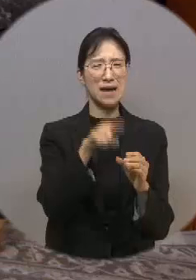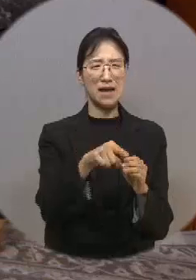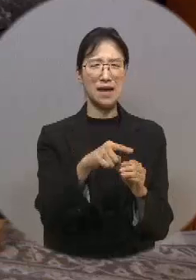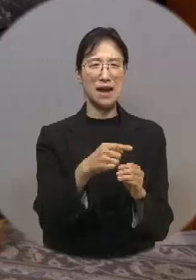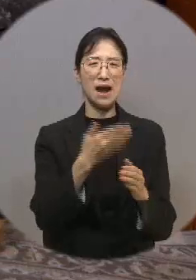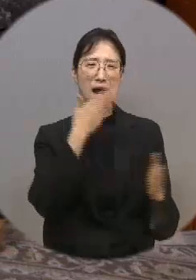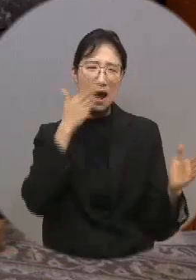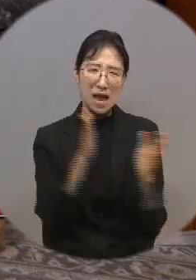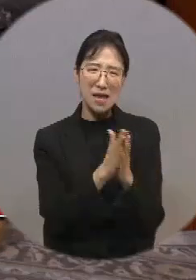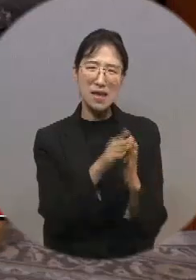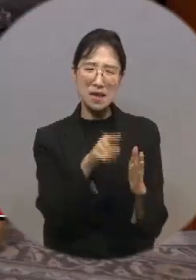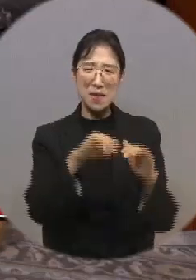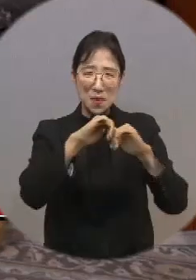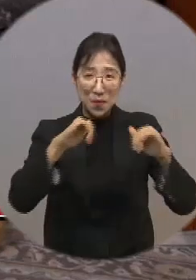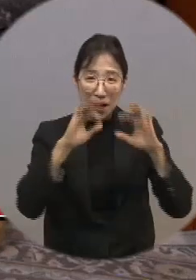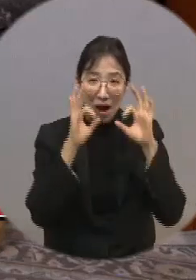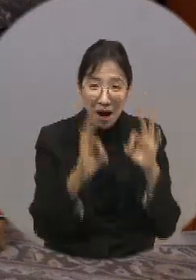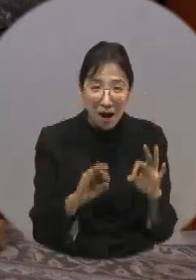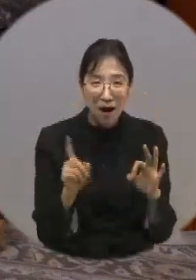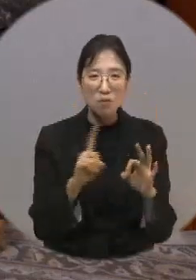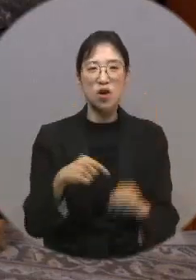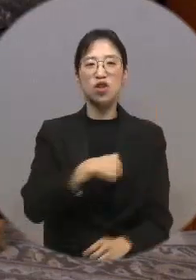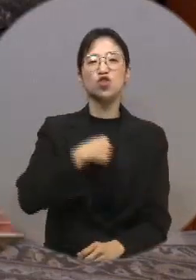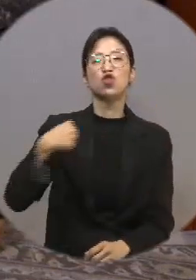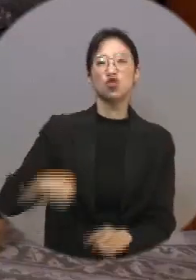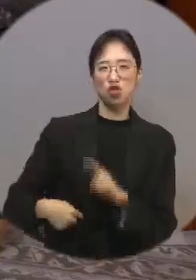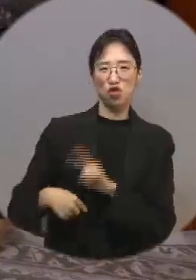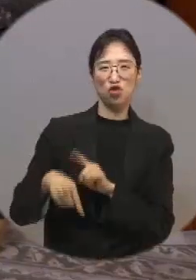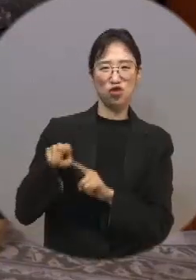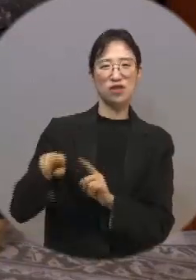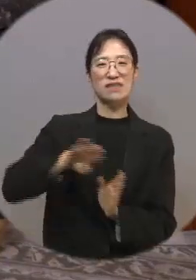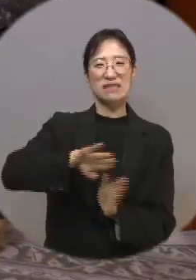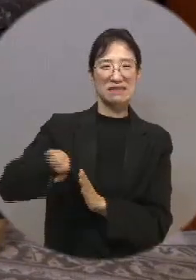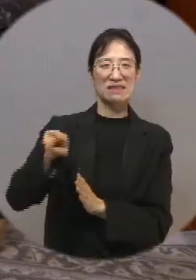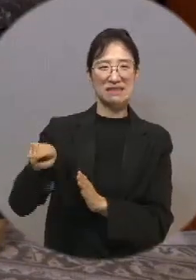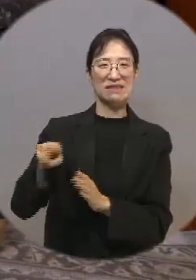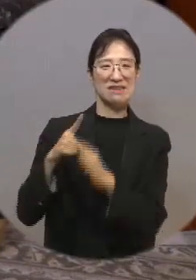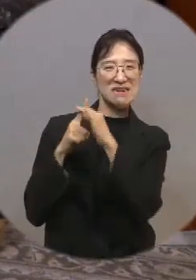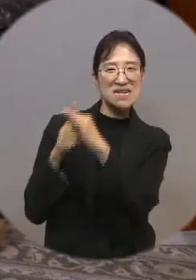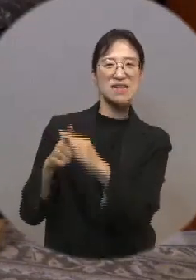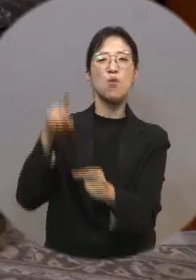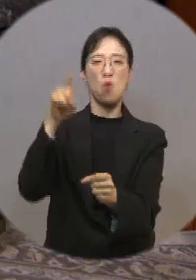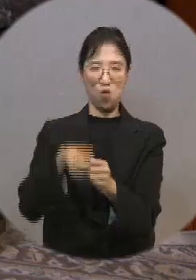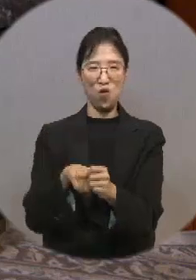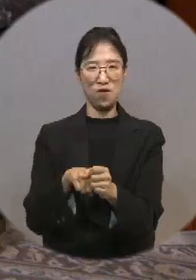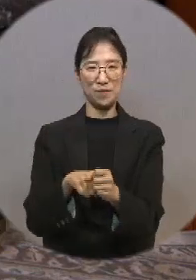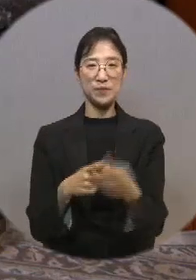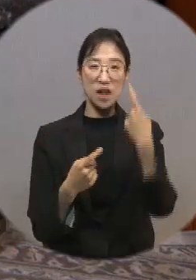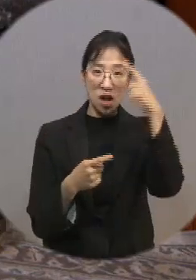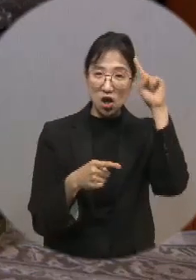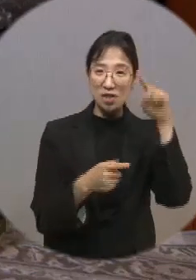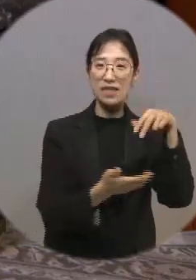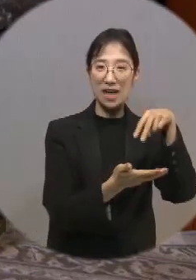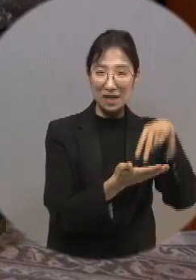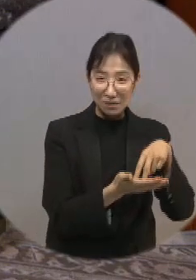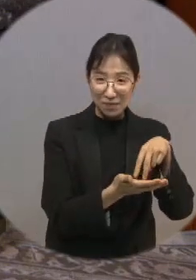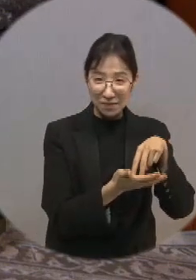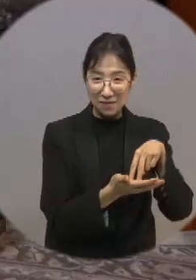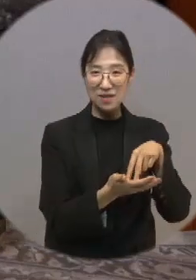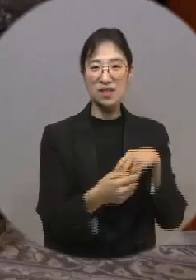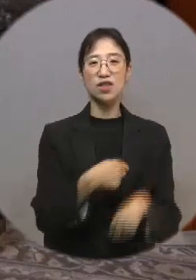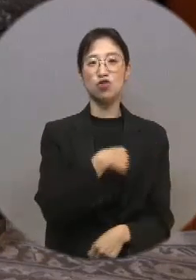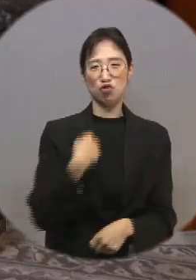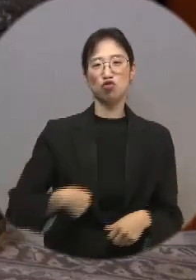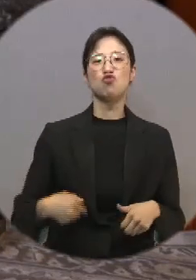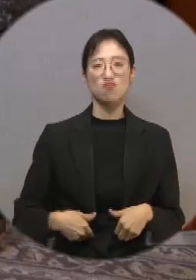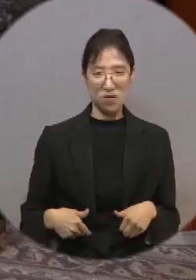전략적 동맹을 맺었나 내면을 보면 중국을 겨냥하려고 하는 의도가 둘 다 강합니다. 러시아 입장에서도 중국이